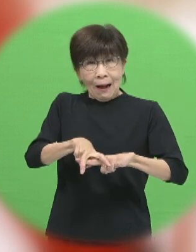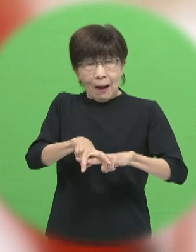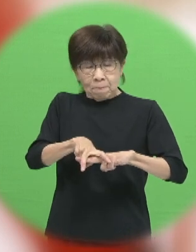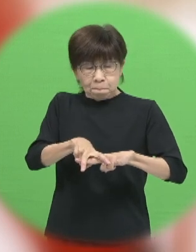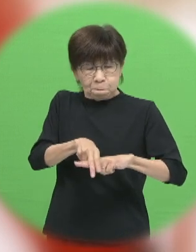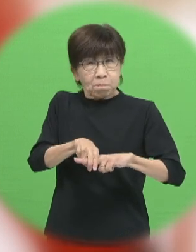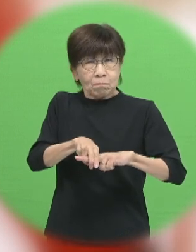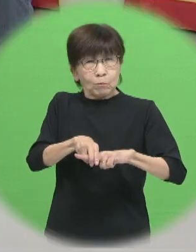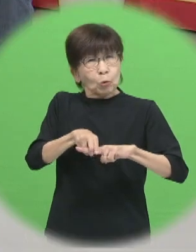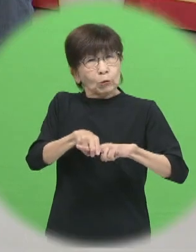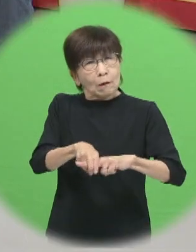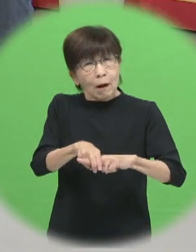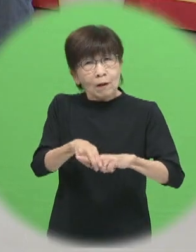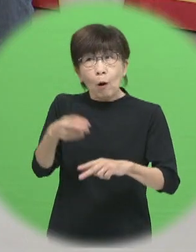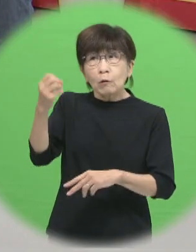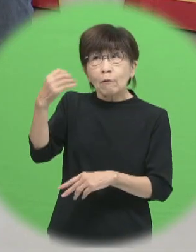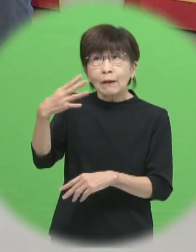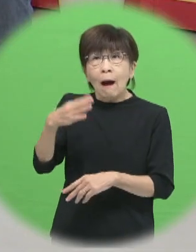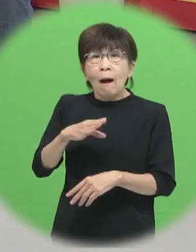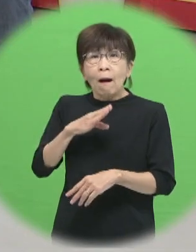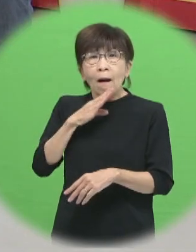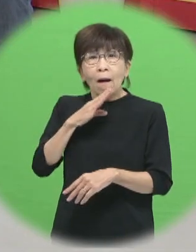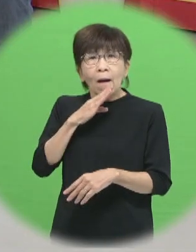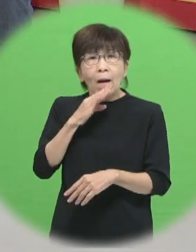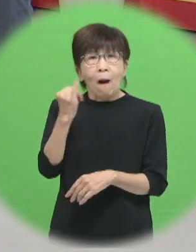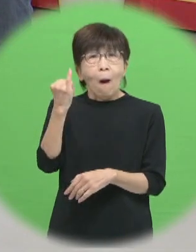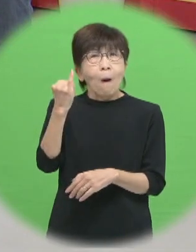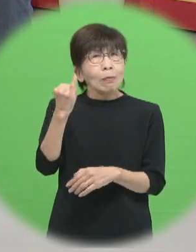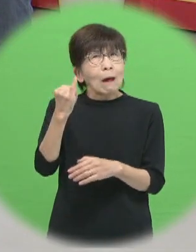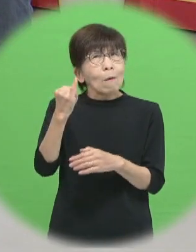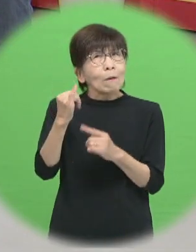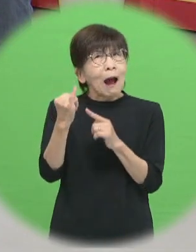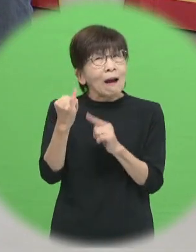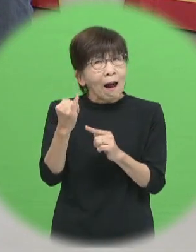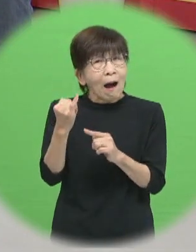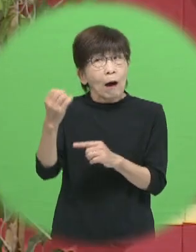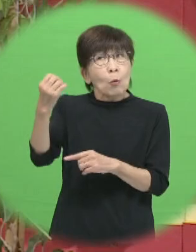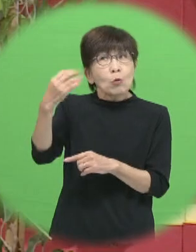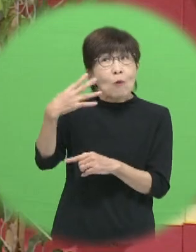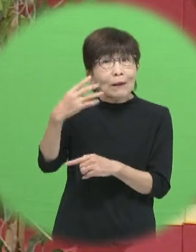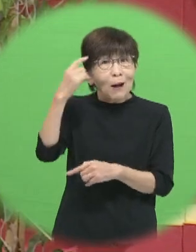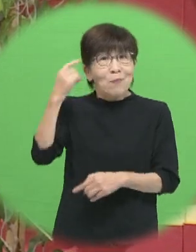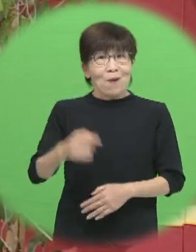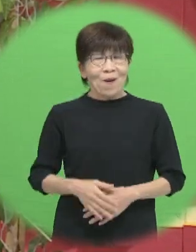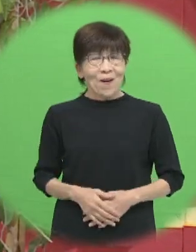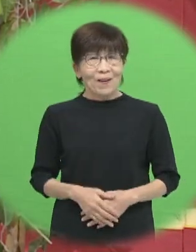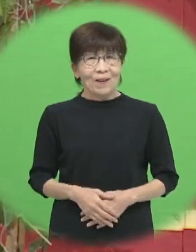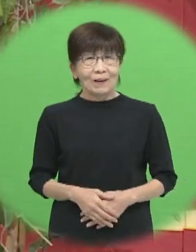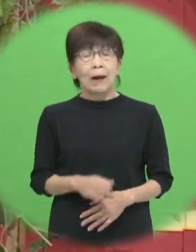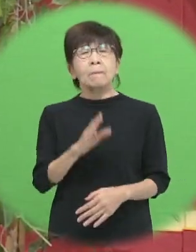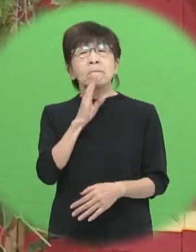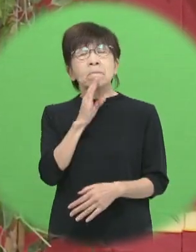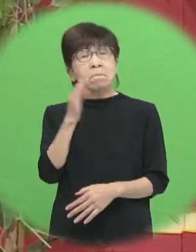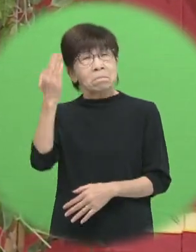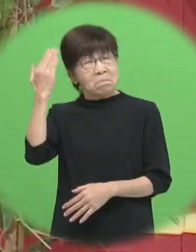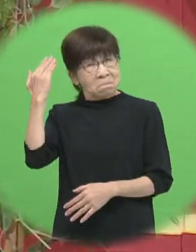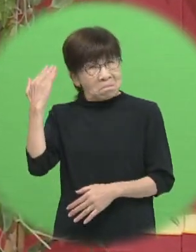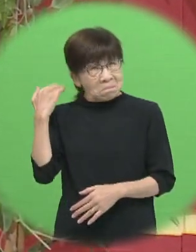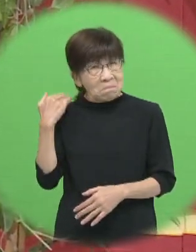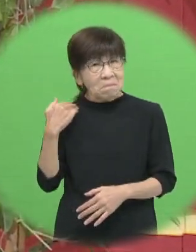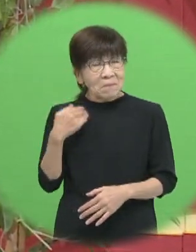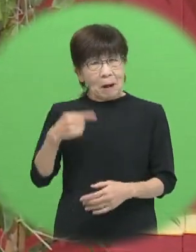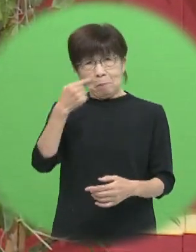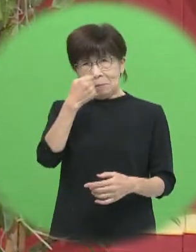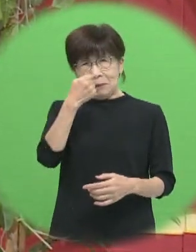とか、確かに女の子だからっていう前置きで言われてた気がします。 確かに昔ですね、音楽家を